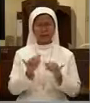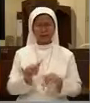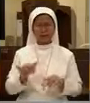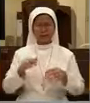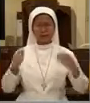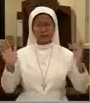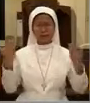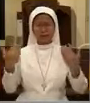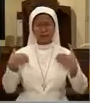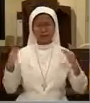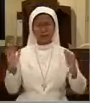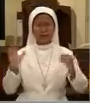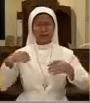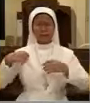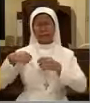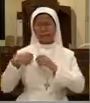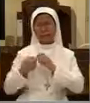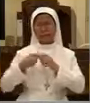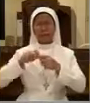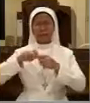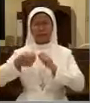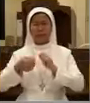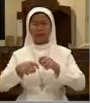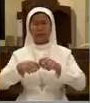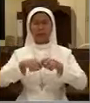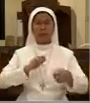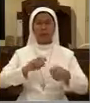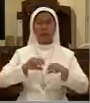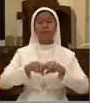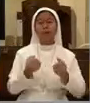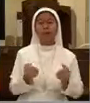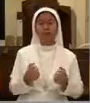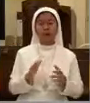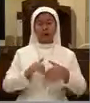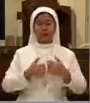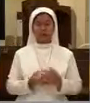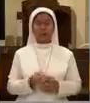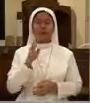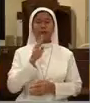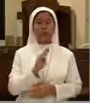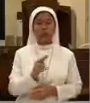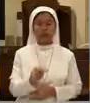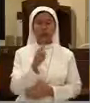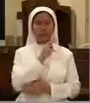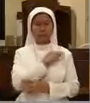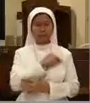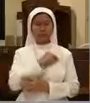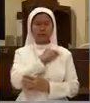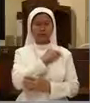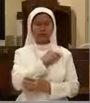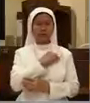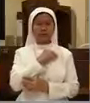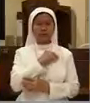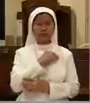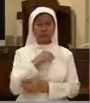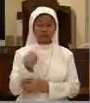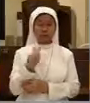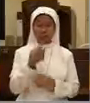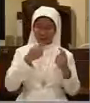That is violence. We engage in mission simply because we have good